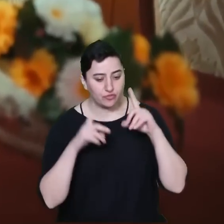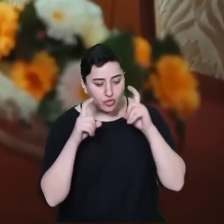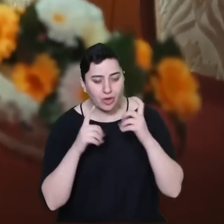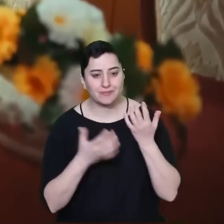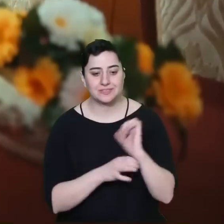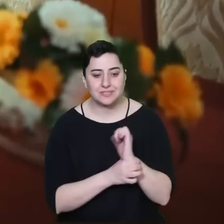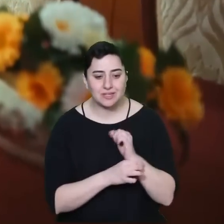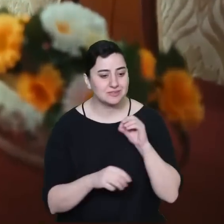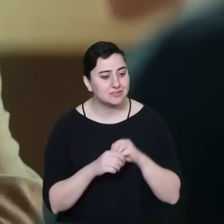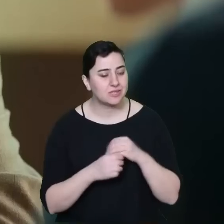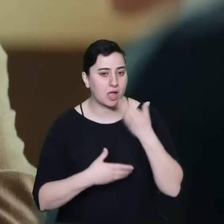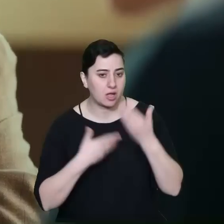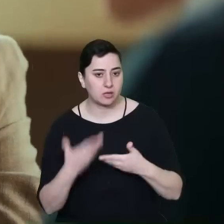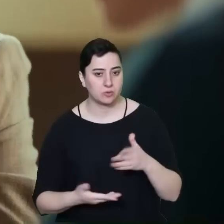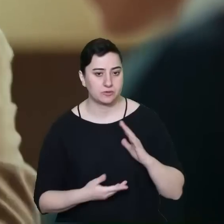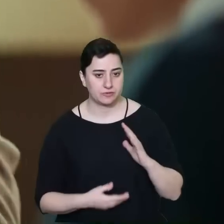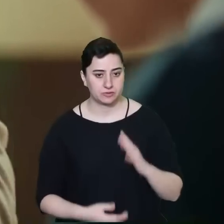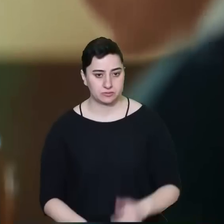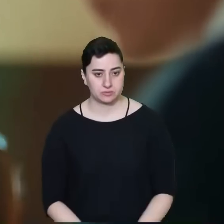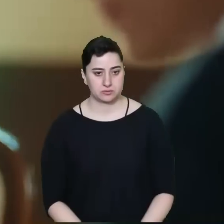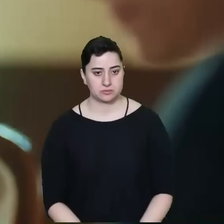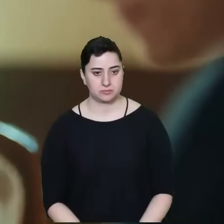fotoğraf sanatının incelikleri var.